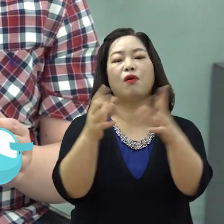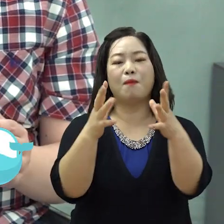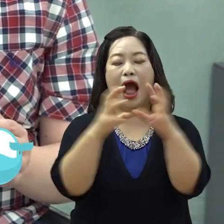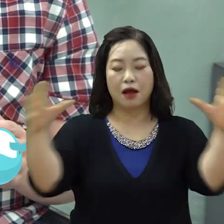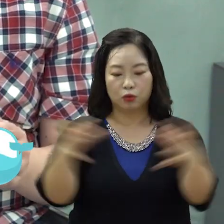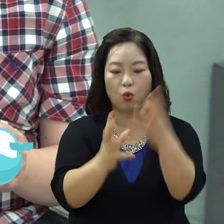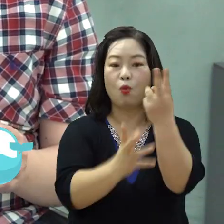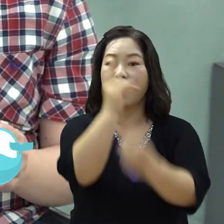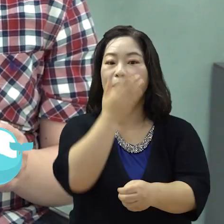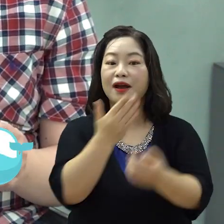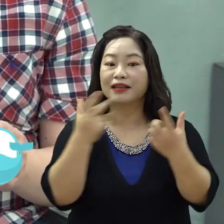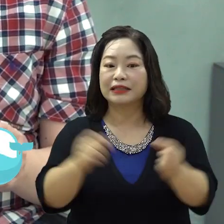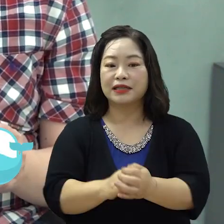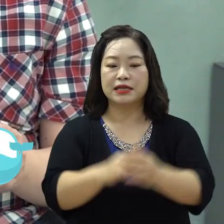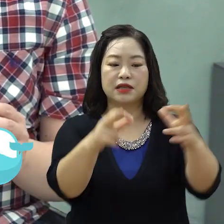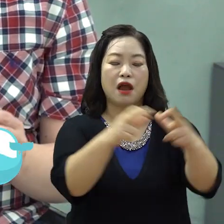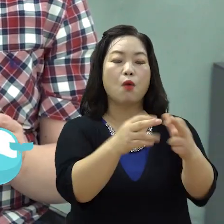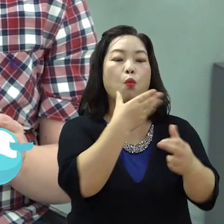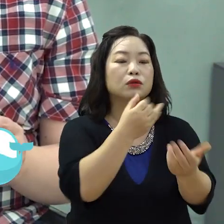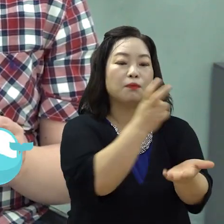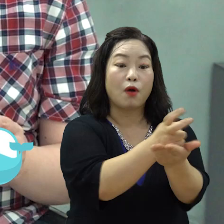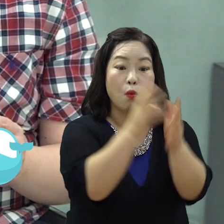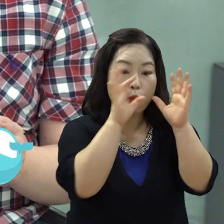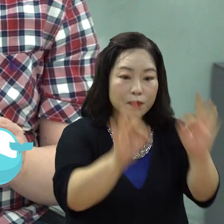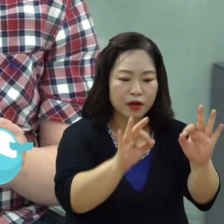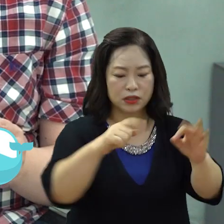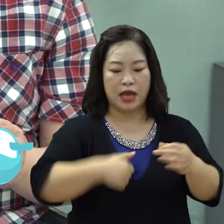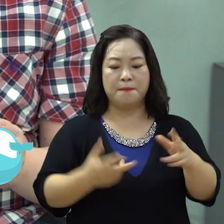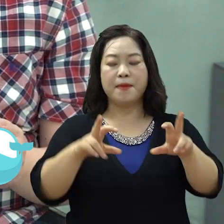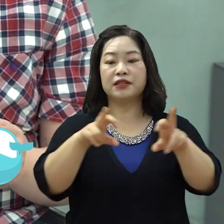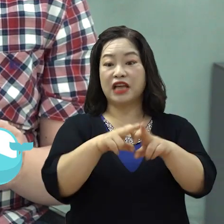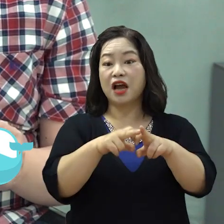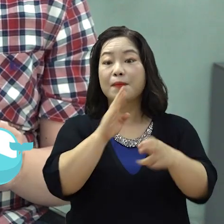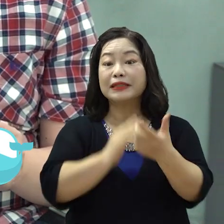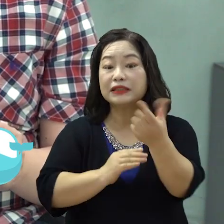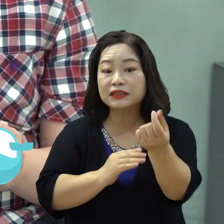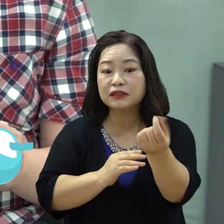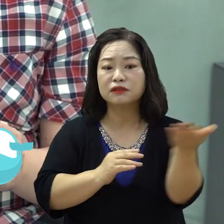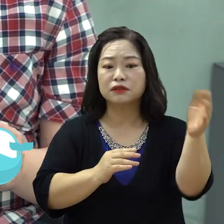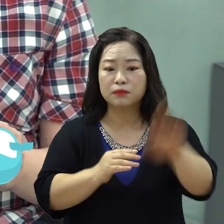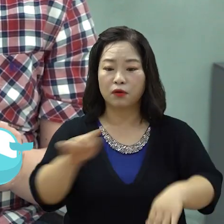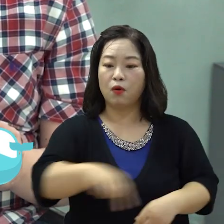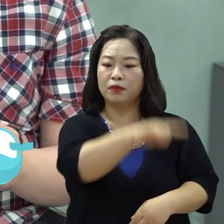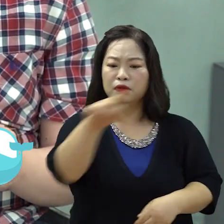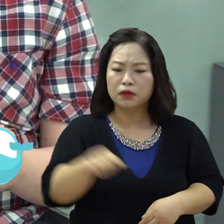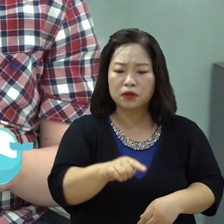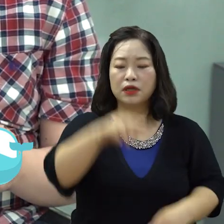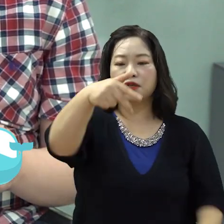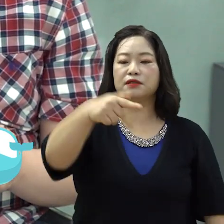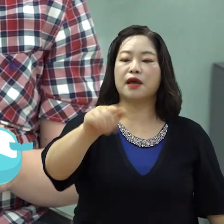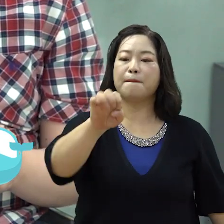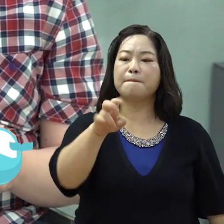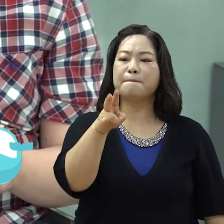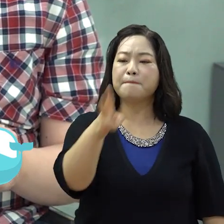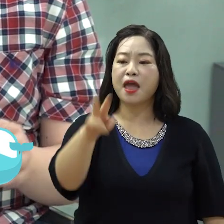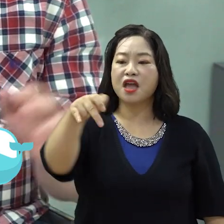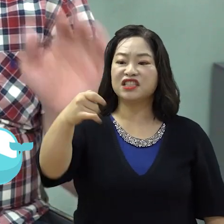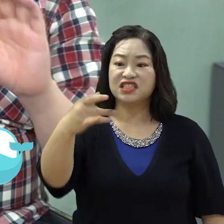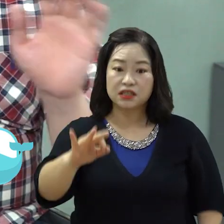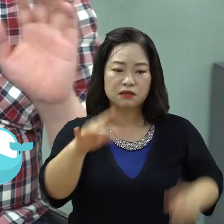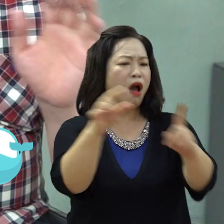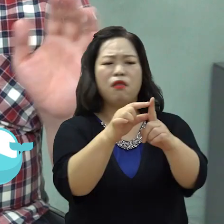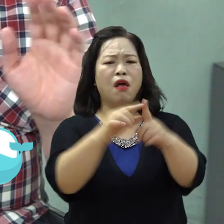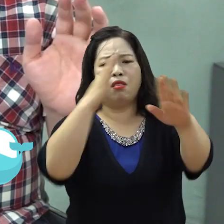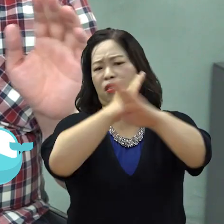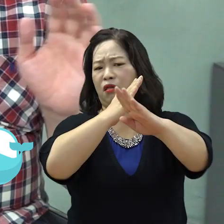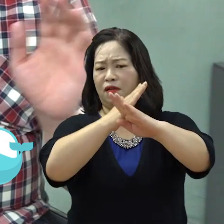자체가 우리나라 장애복지법에서는 자폐성 장애라고 등록돼 있는데 가끔 여러분들이 자폐증이라고 오해하시는 거를 절대 하시면